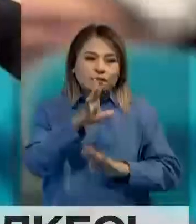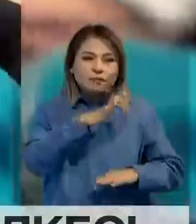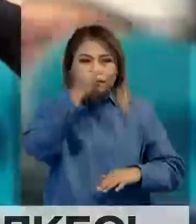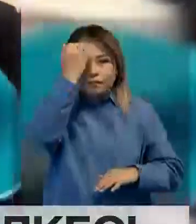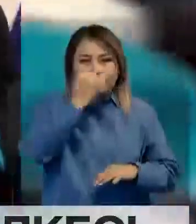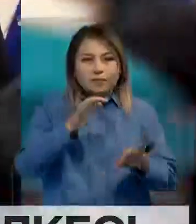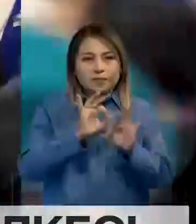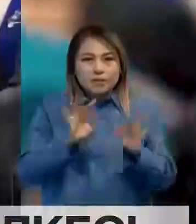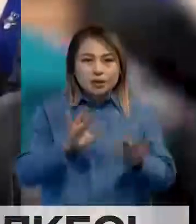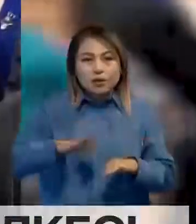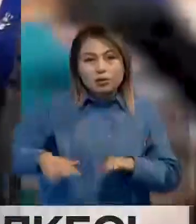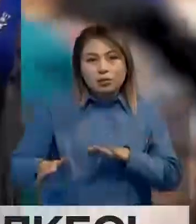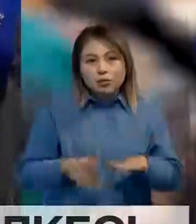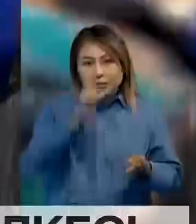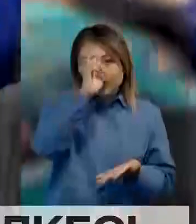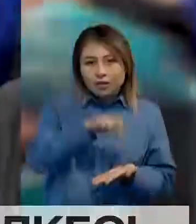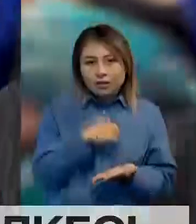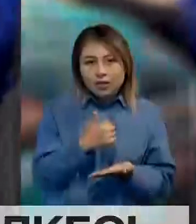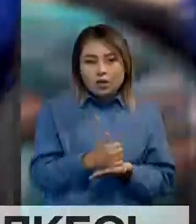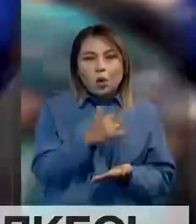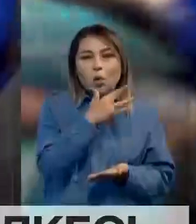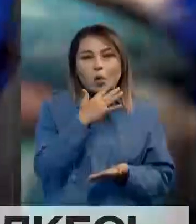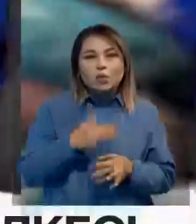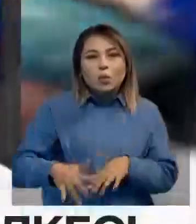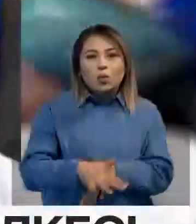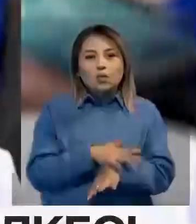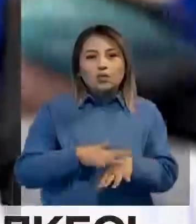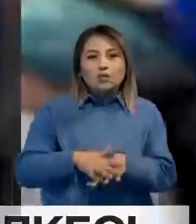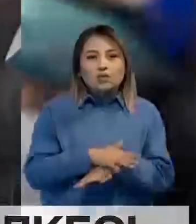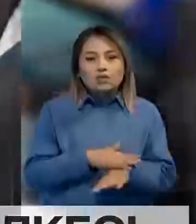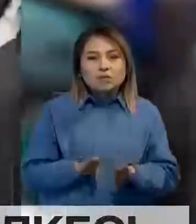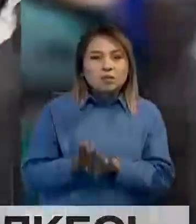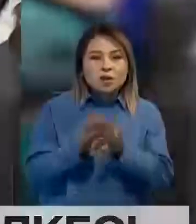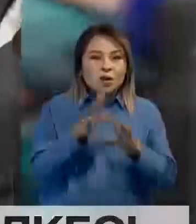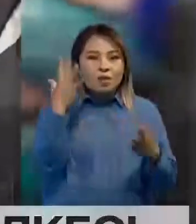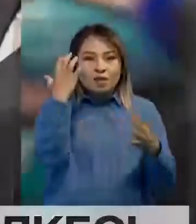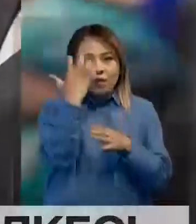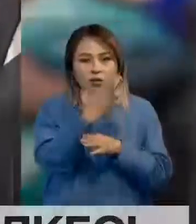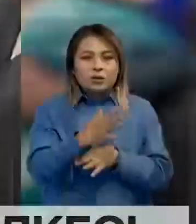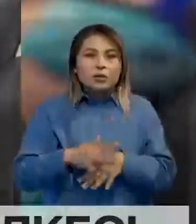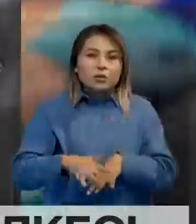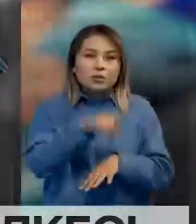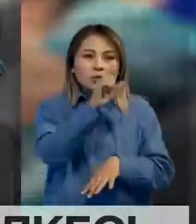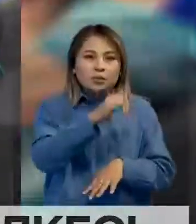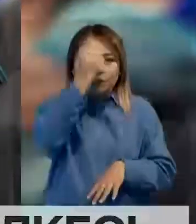ризашылығын білдірді. Сосын мемлекет басшысы көптің ортасына келіп, ортақ фотоға түсіп, жиылған жұртқа